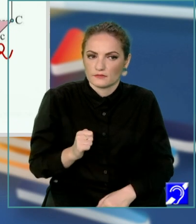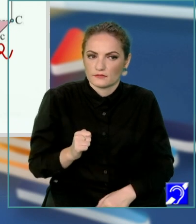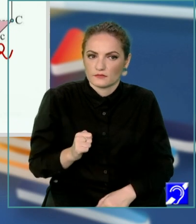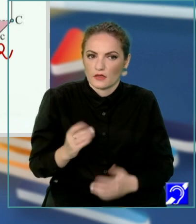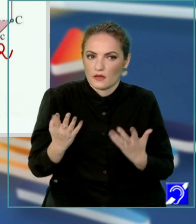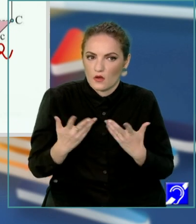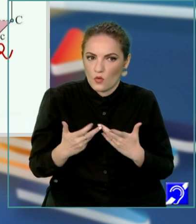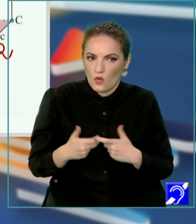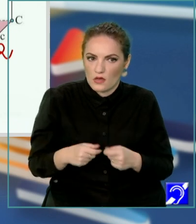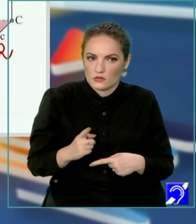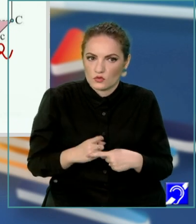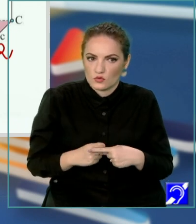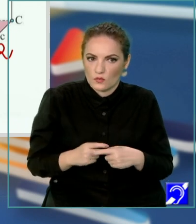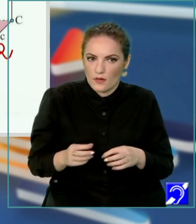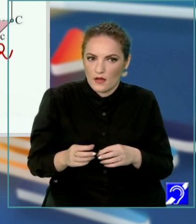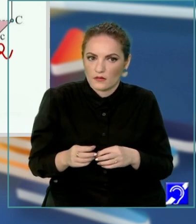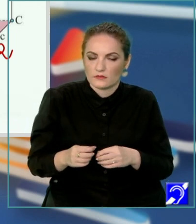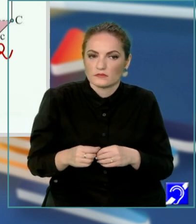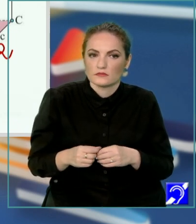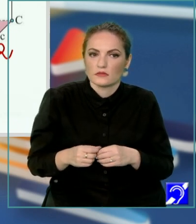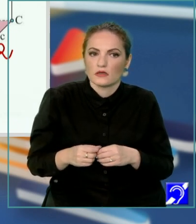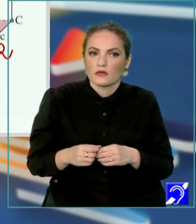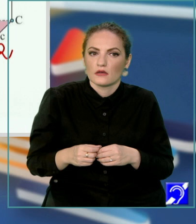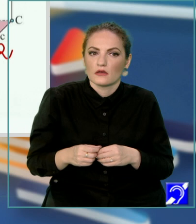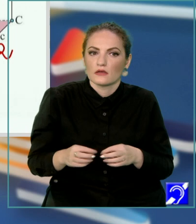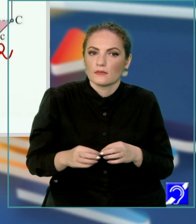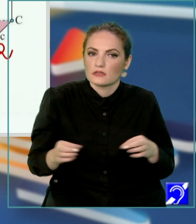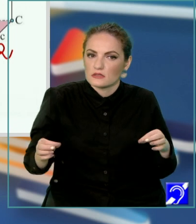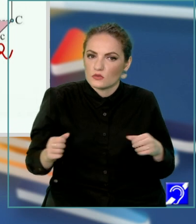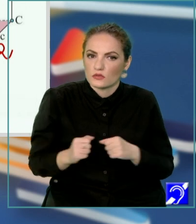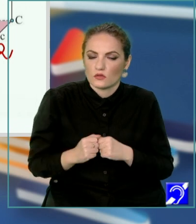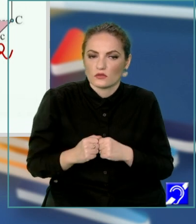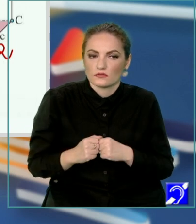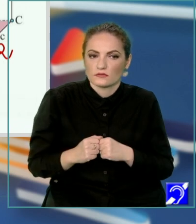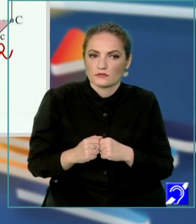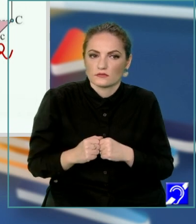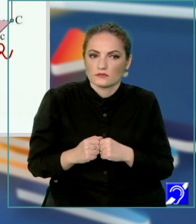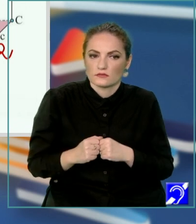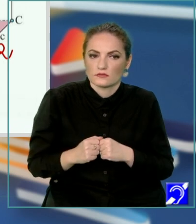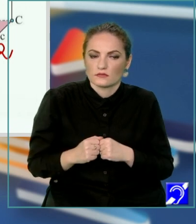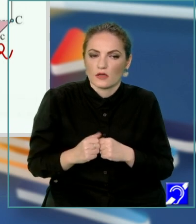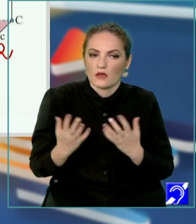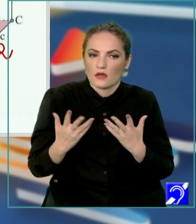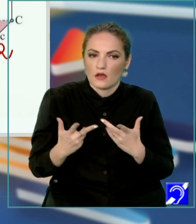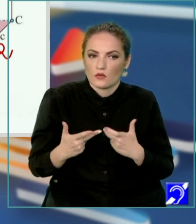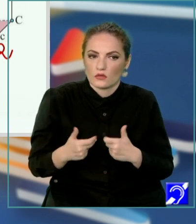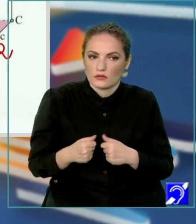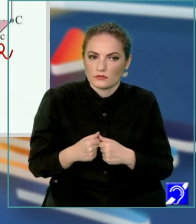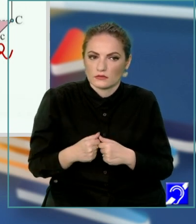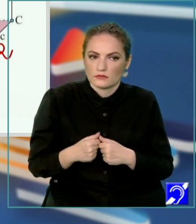dimensiunilor paralelipipedului dreptunghic pentru a efectua suma dimensiunilor calculăm